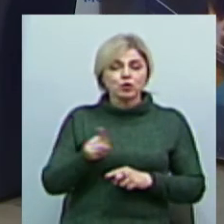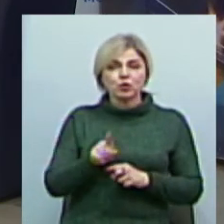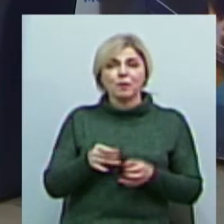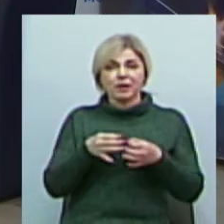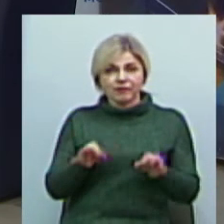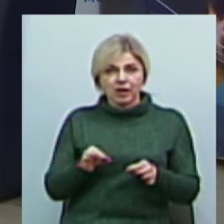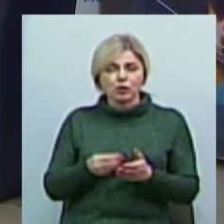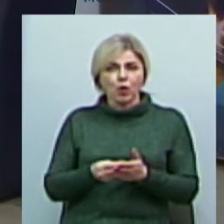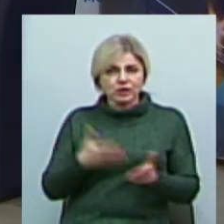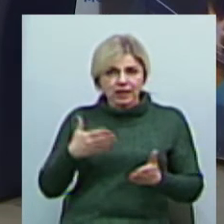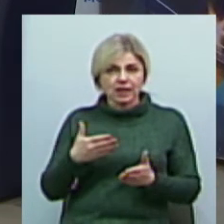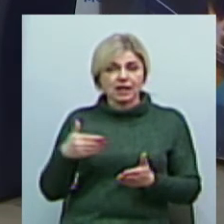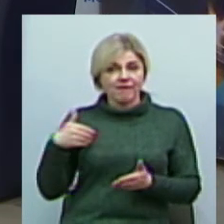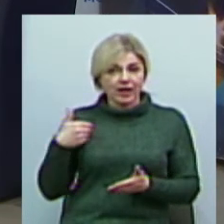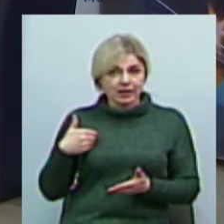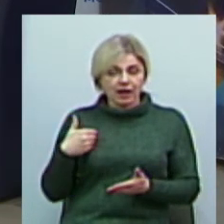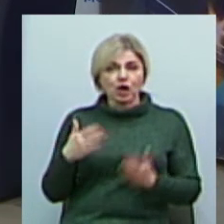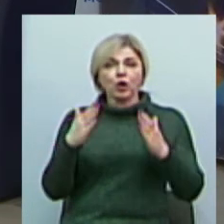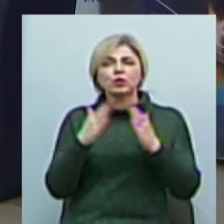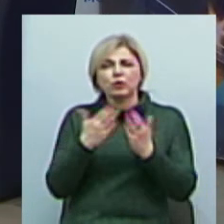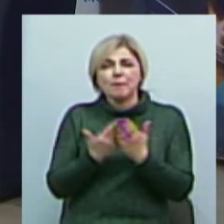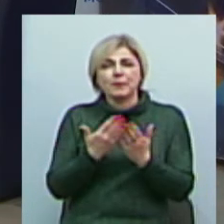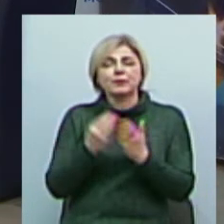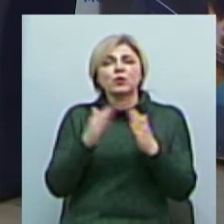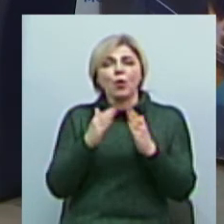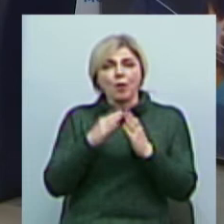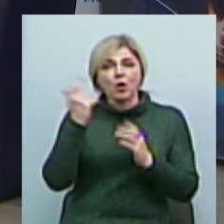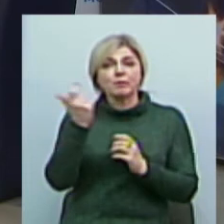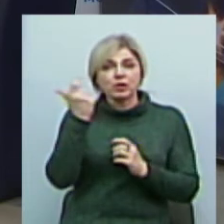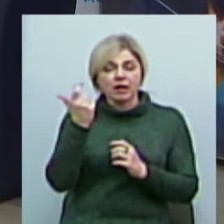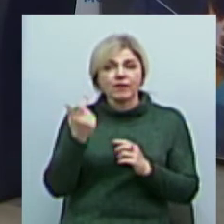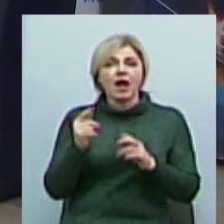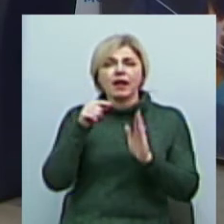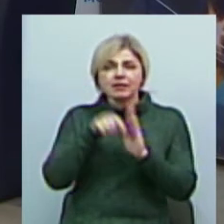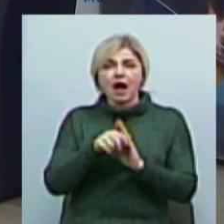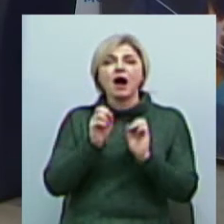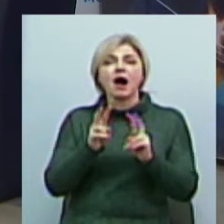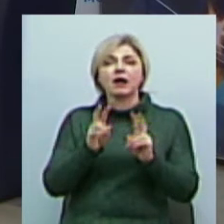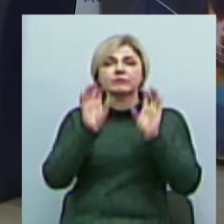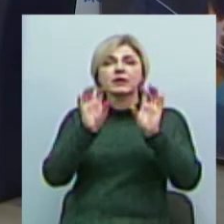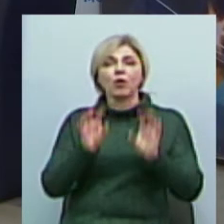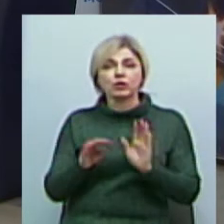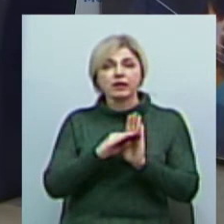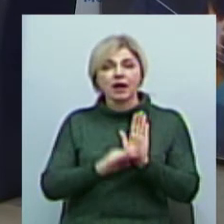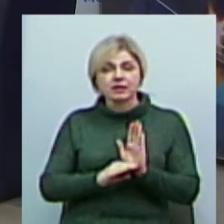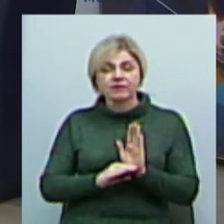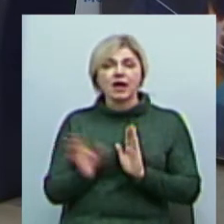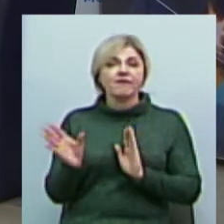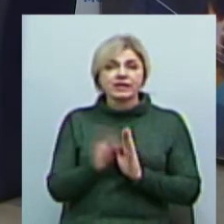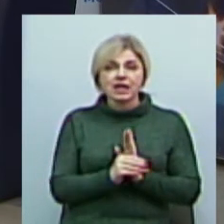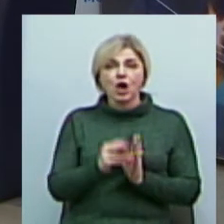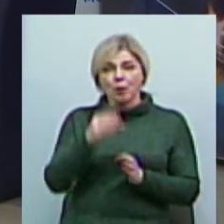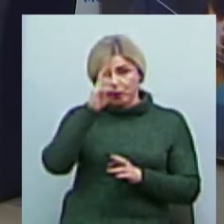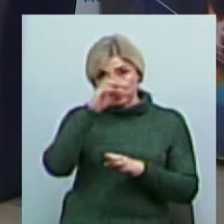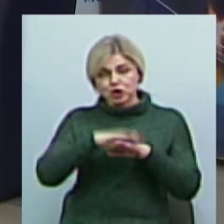использования средств с точки зрения домогосподарства. Это предусматривает законодательство. Более того, вся эта бюджетная